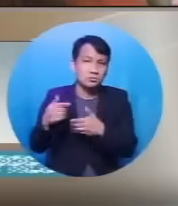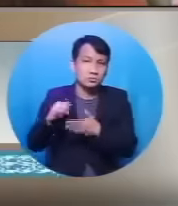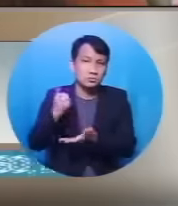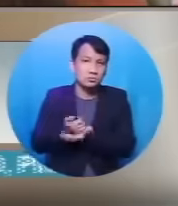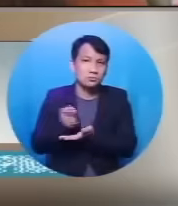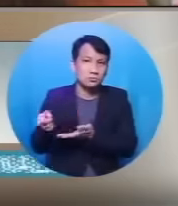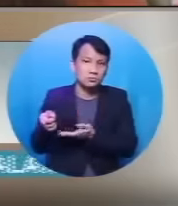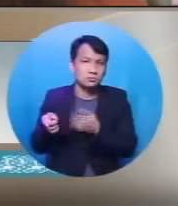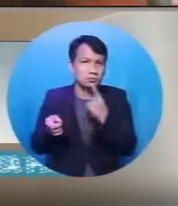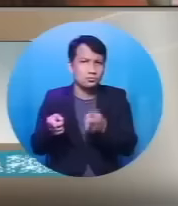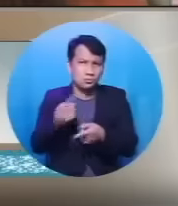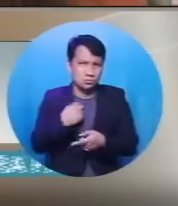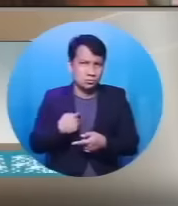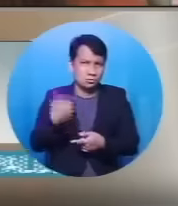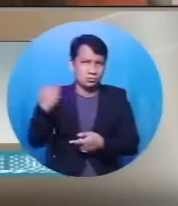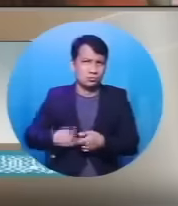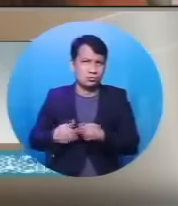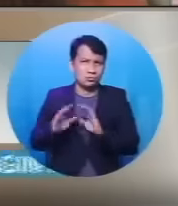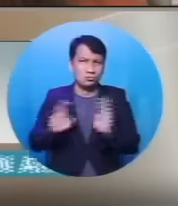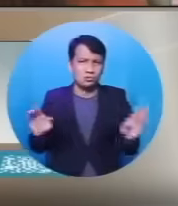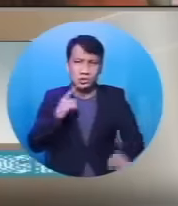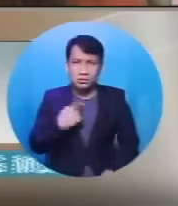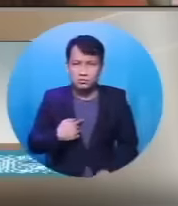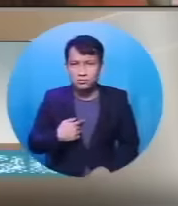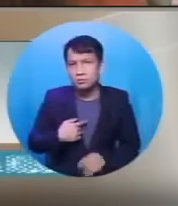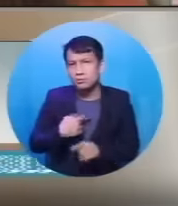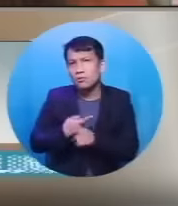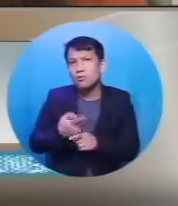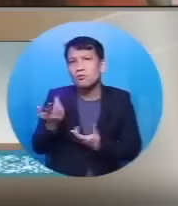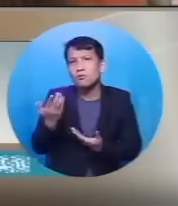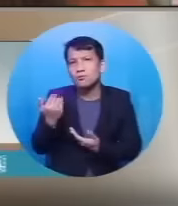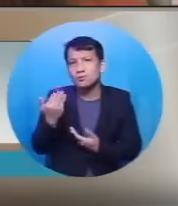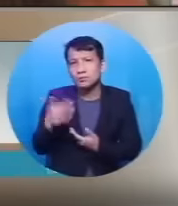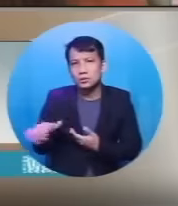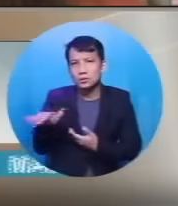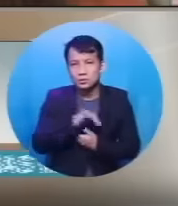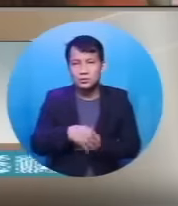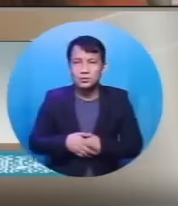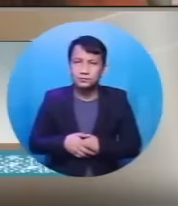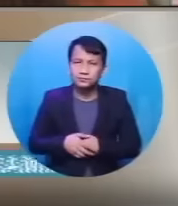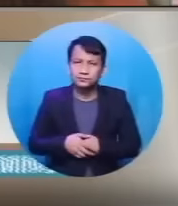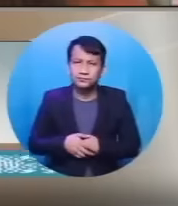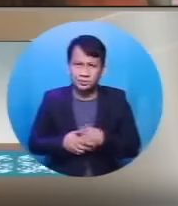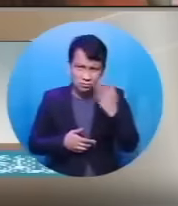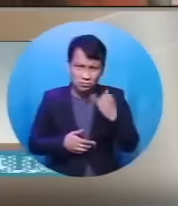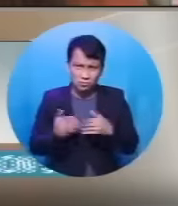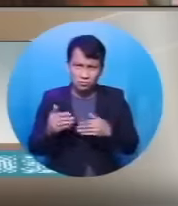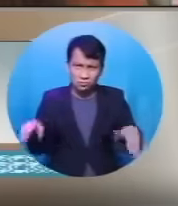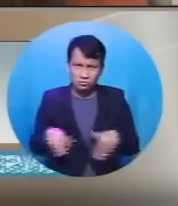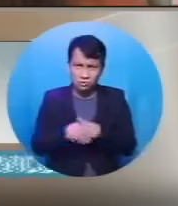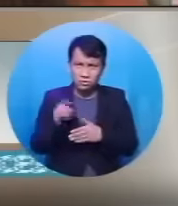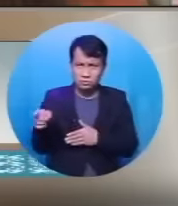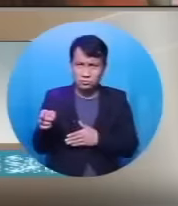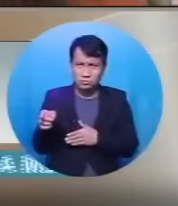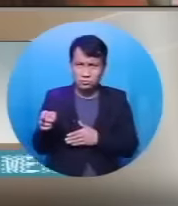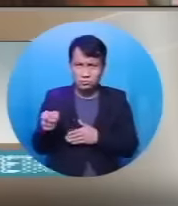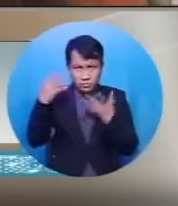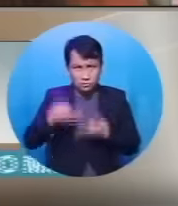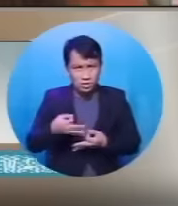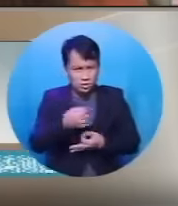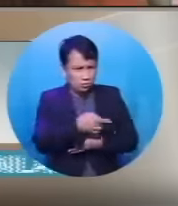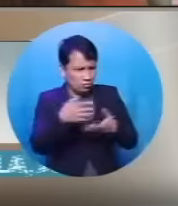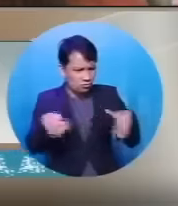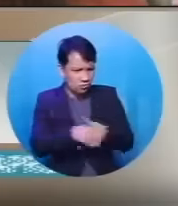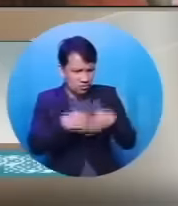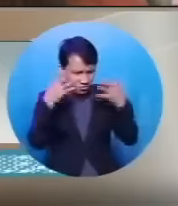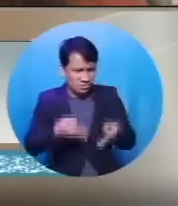na talaga Sir h ako NBI na hindi ko sa panagutan Sir sabi ko okay so Bakit yung kasal sir Bakit yung kasal ang nagde-decide yyung parents m